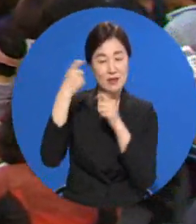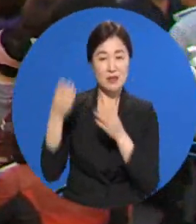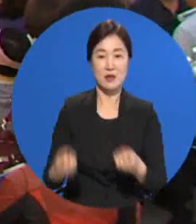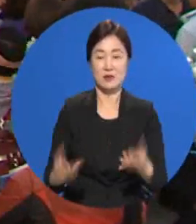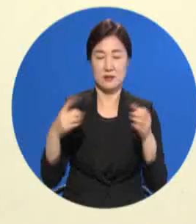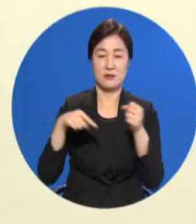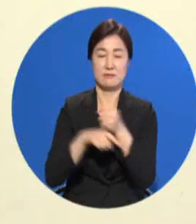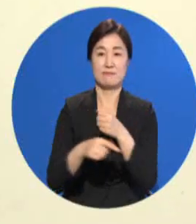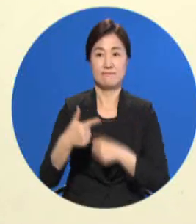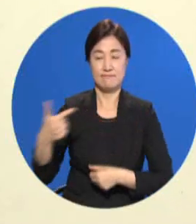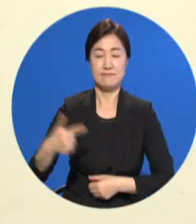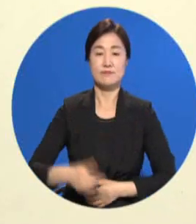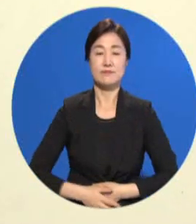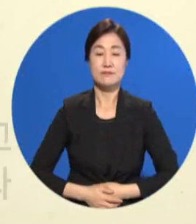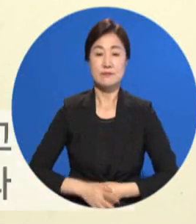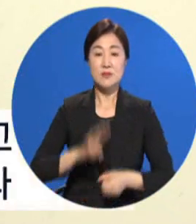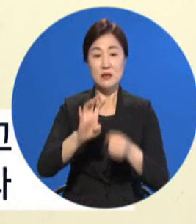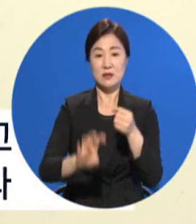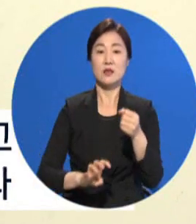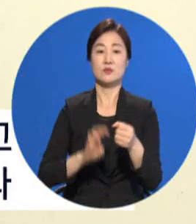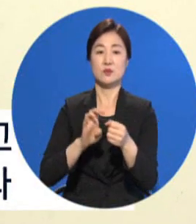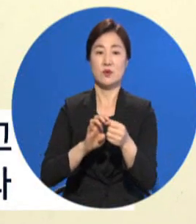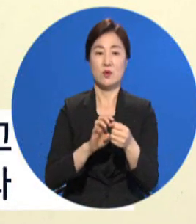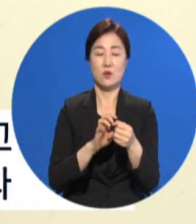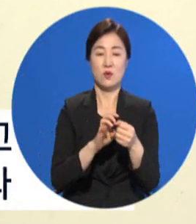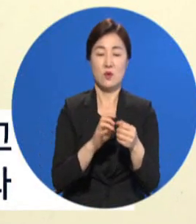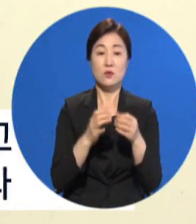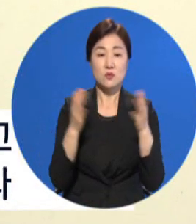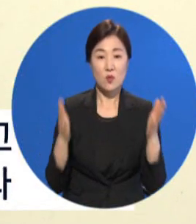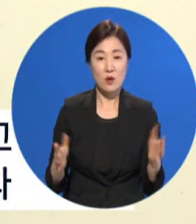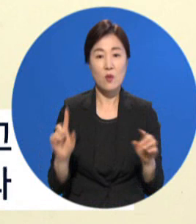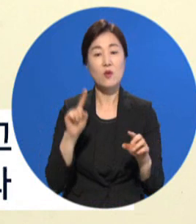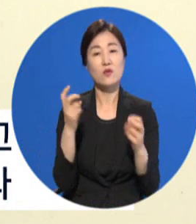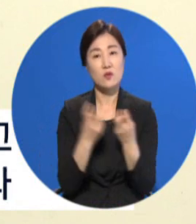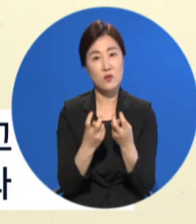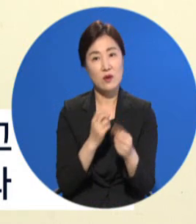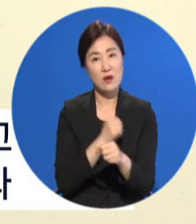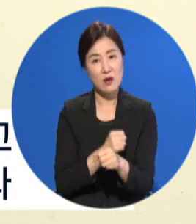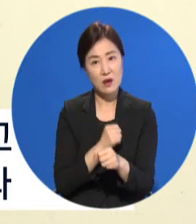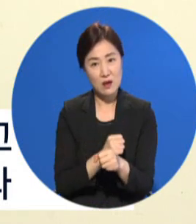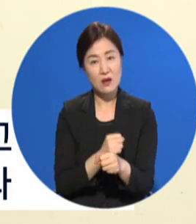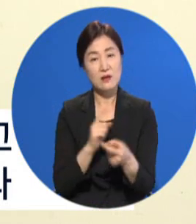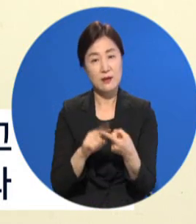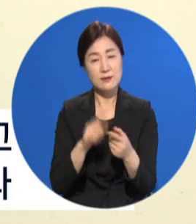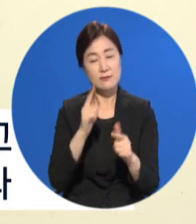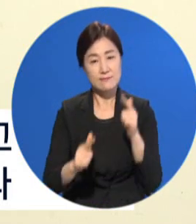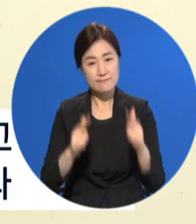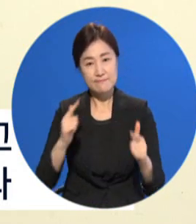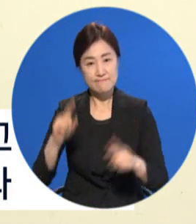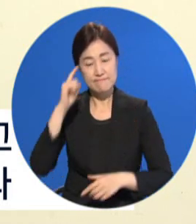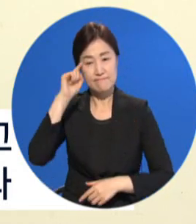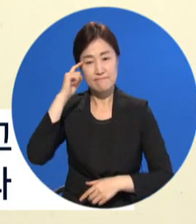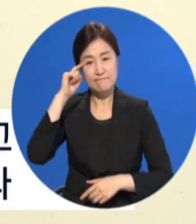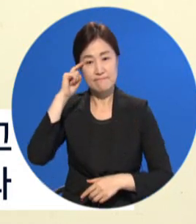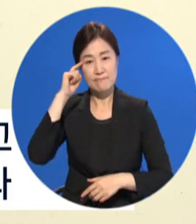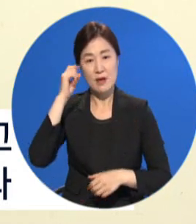커졌습니다. 40년 이후 어떻게 우리가 가야 될 것인지를 다양하게 좀